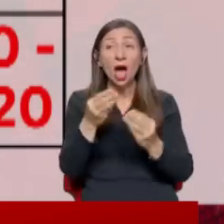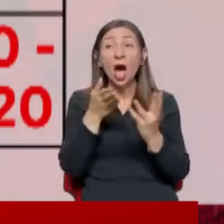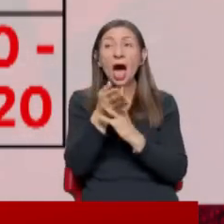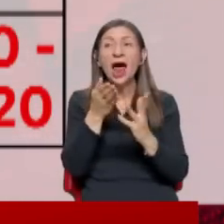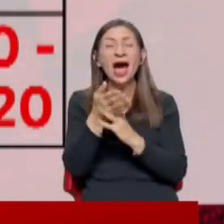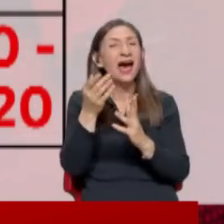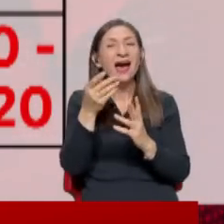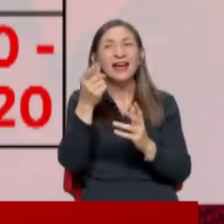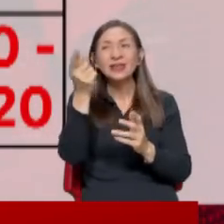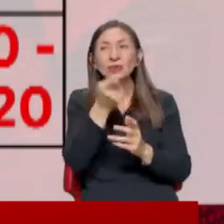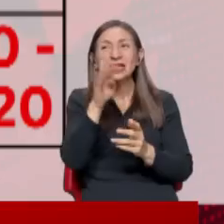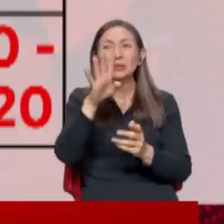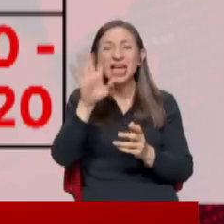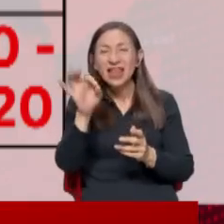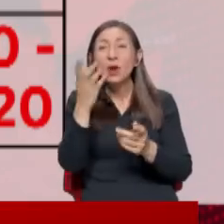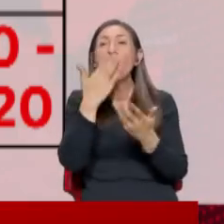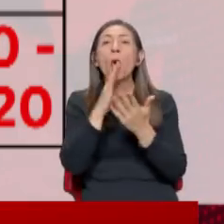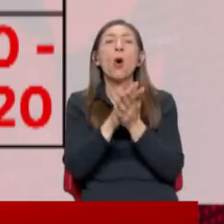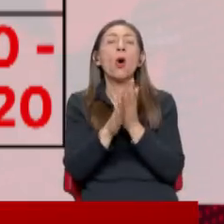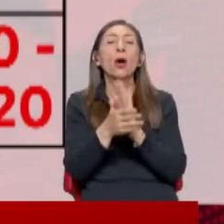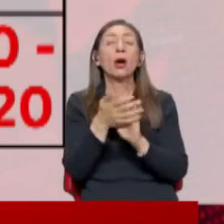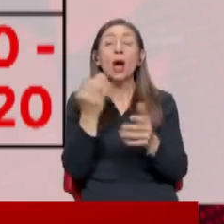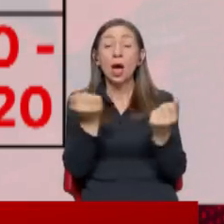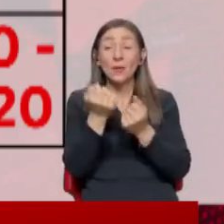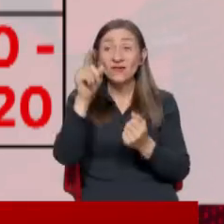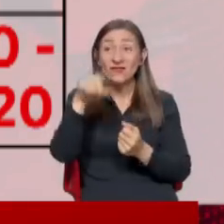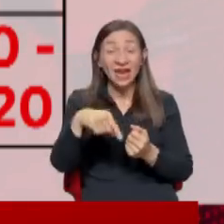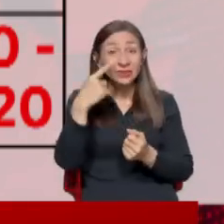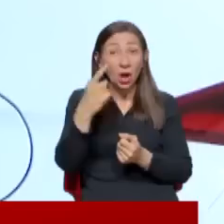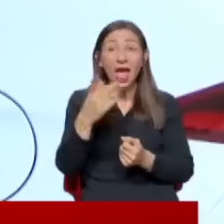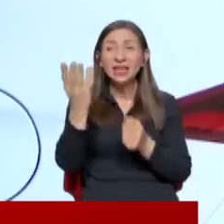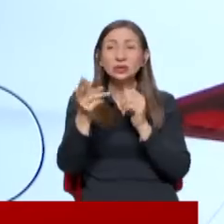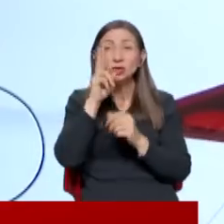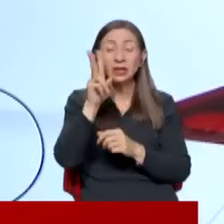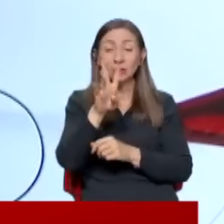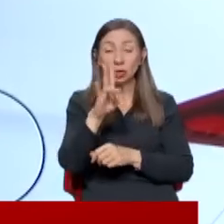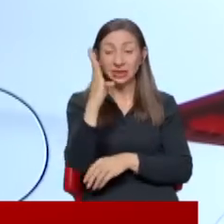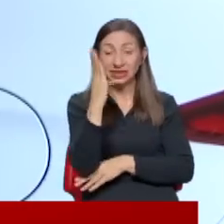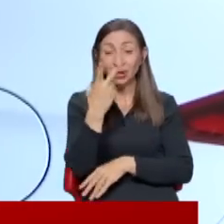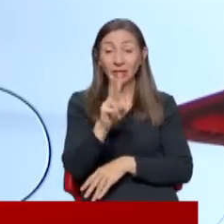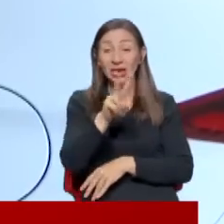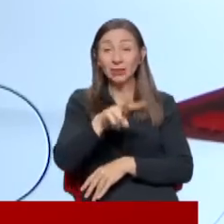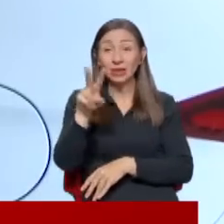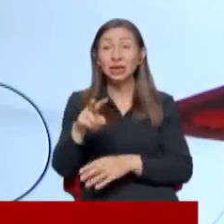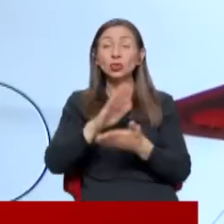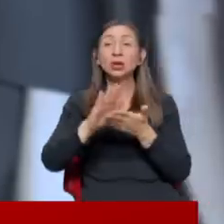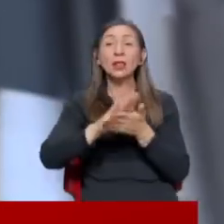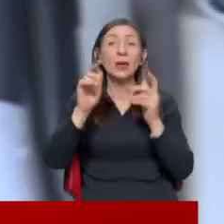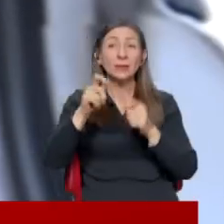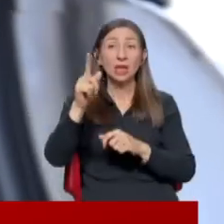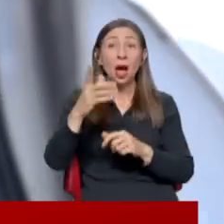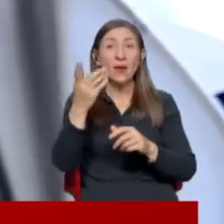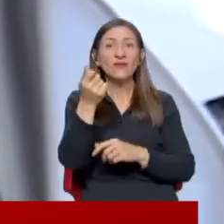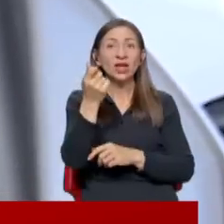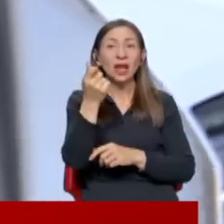dilimler işlevini yitirdi, kağıt üstünde kaldı. Otomobilde vergi dilimleri en son 24 Kasım 2022'de güncellendi